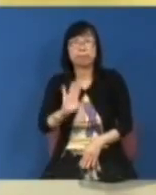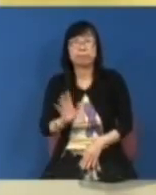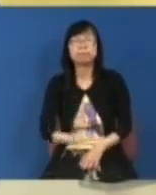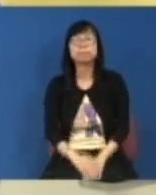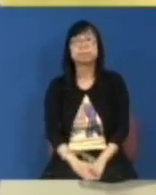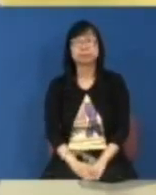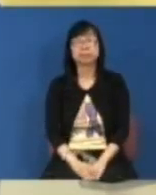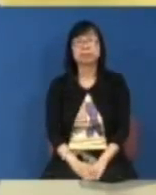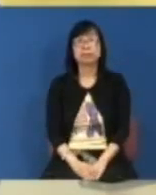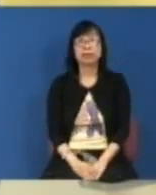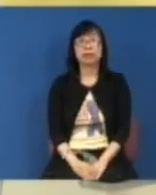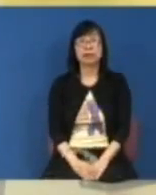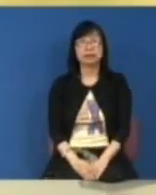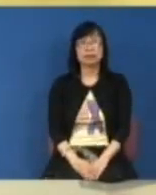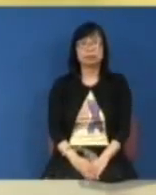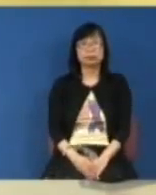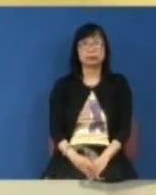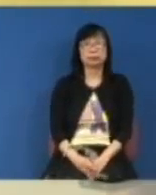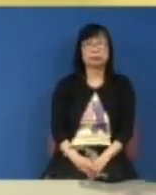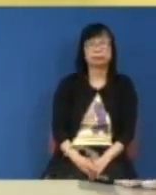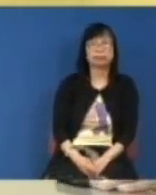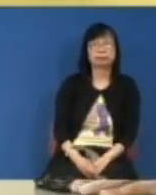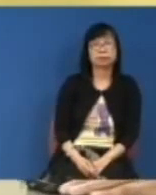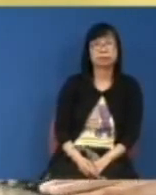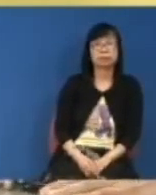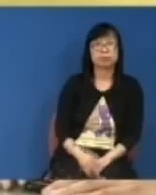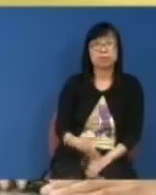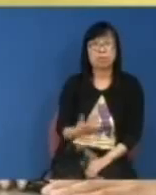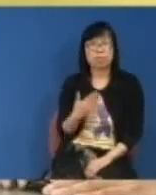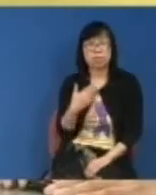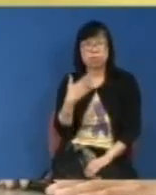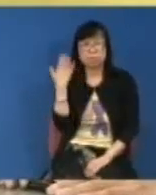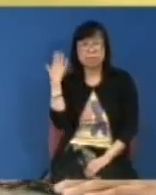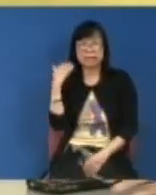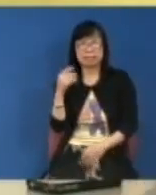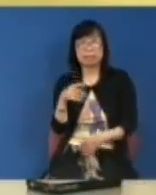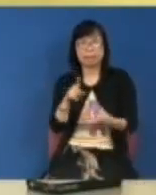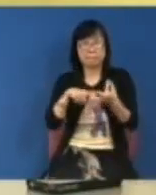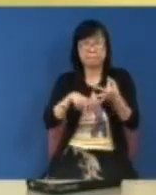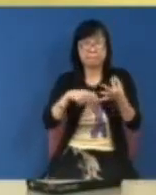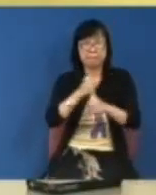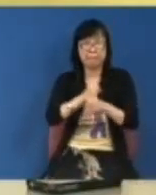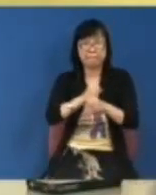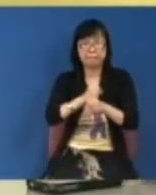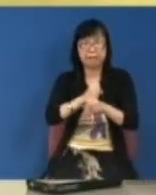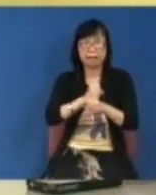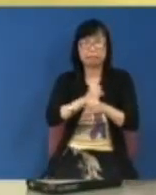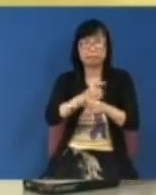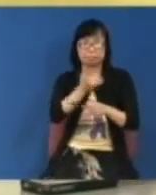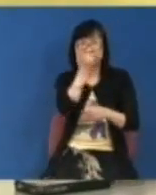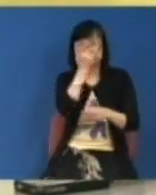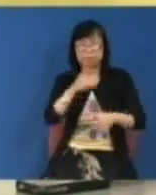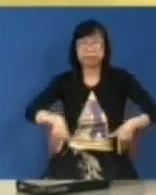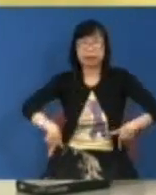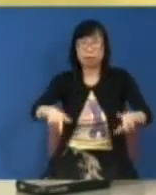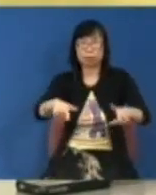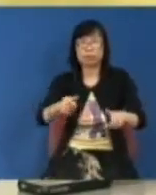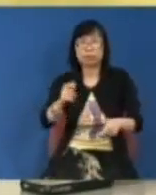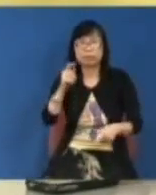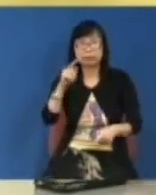是不是？馬丁路德金之所以主張 和平公民抗命，是因為他抗命